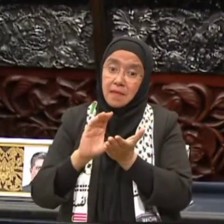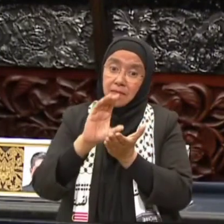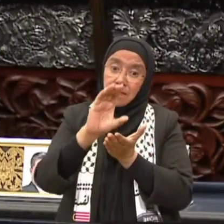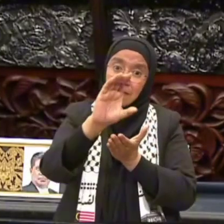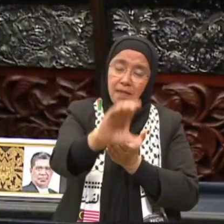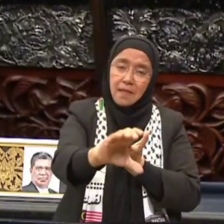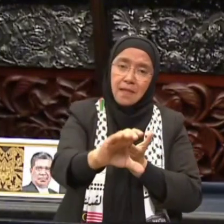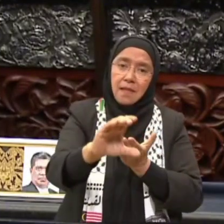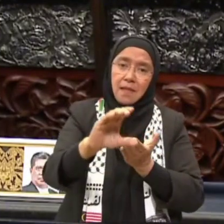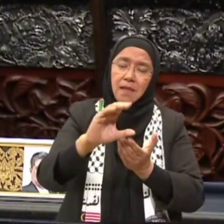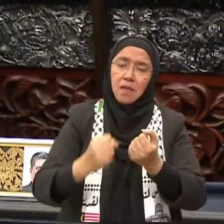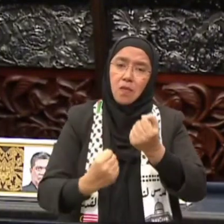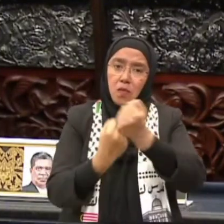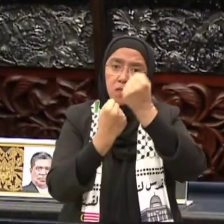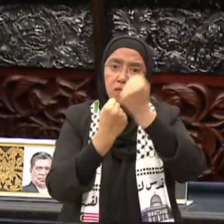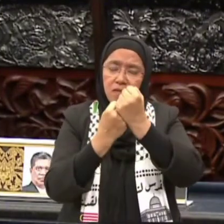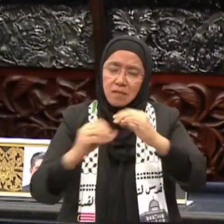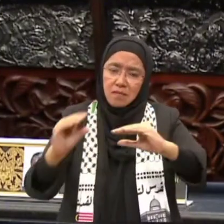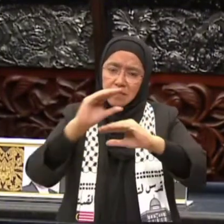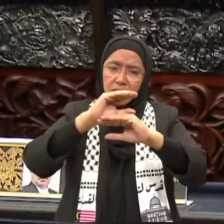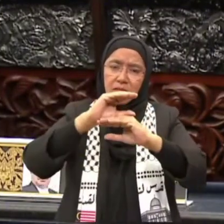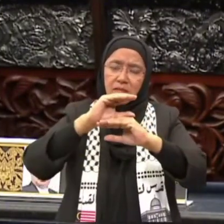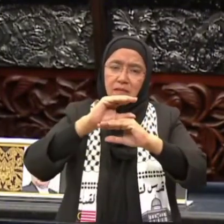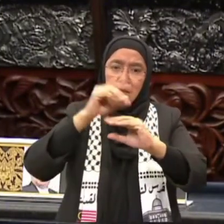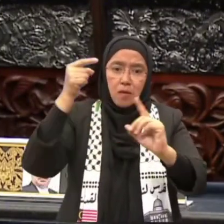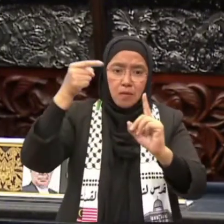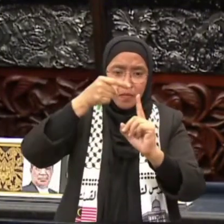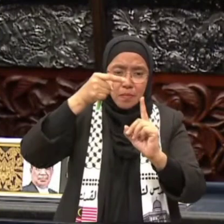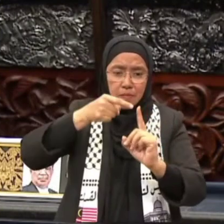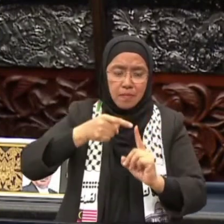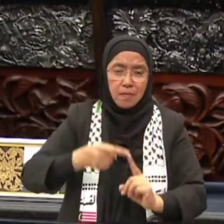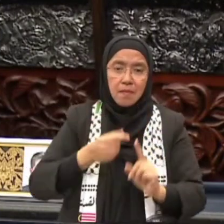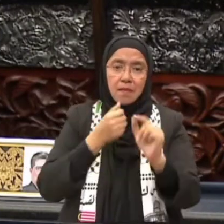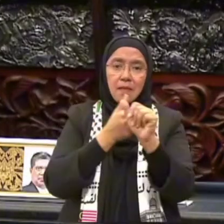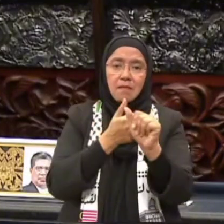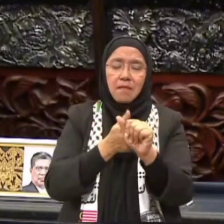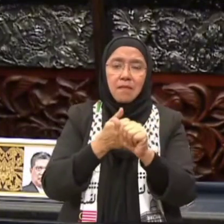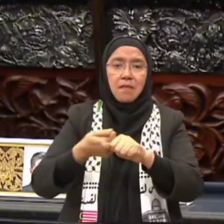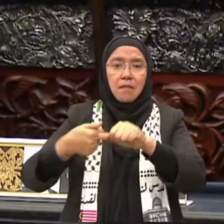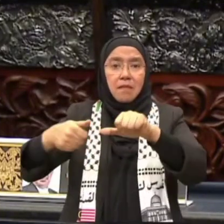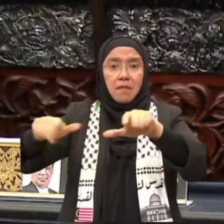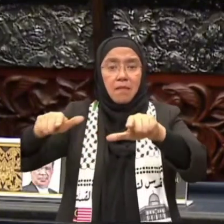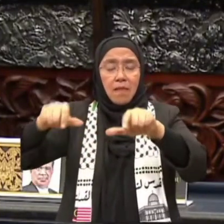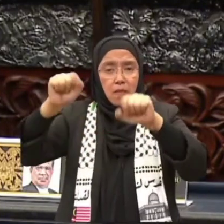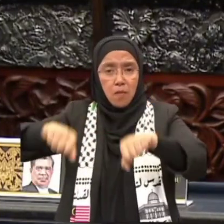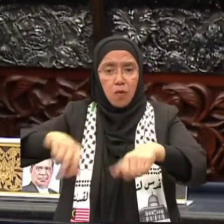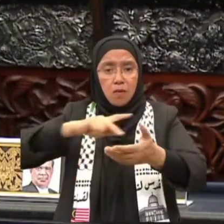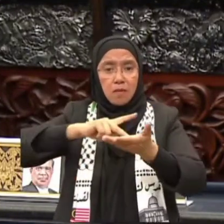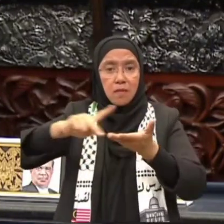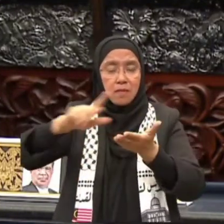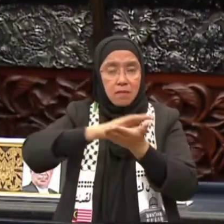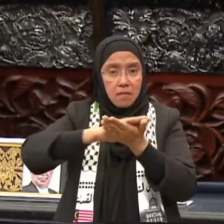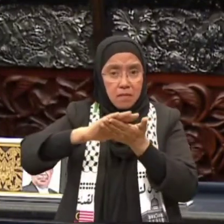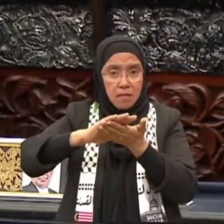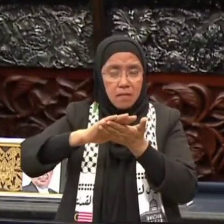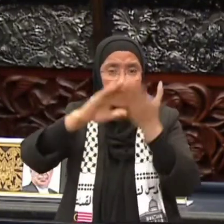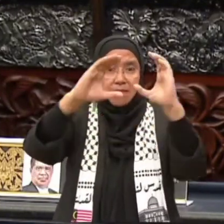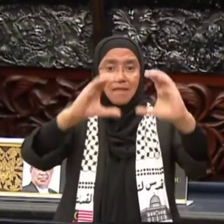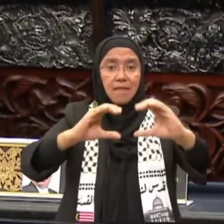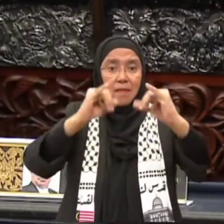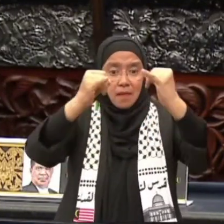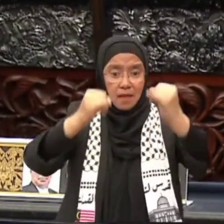bersasar mengikut kelayakan pendapatan boleh belanja bersih secara individu